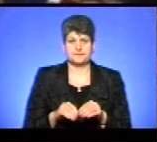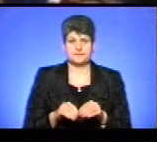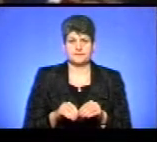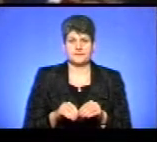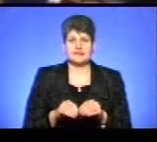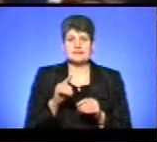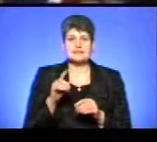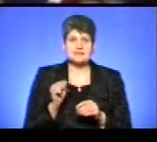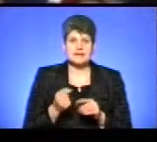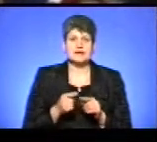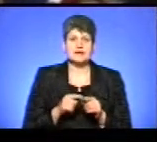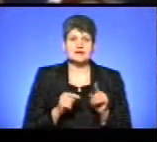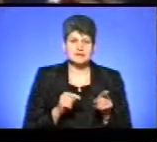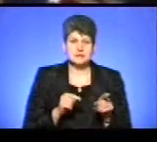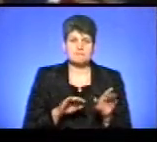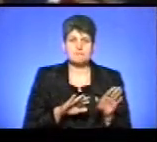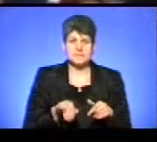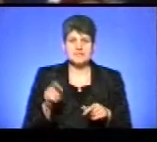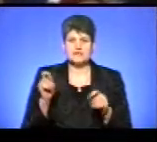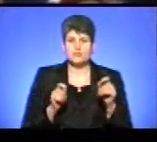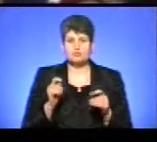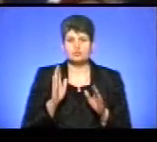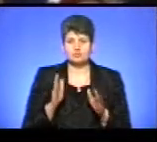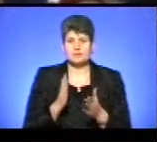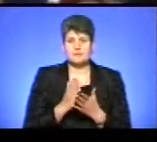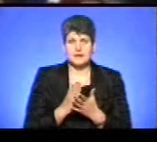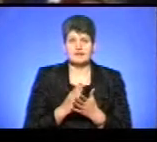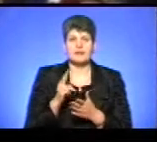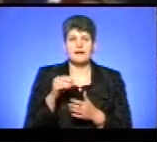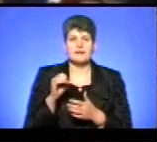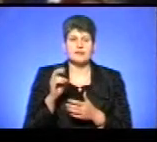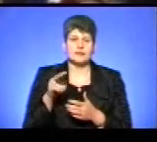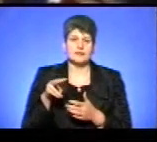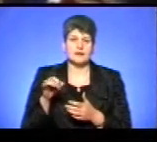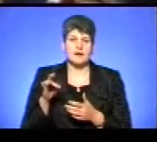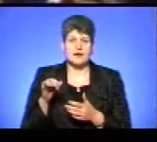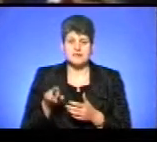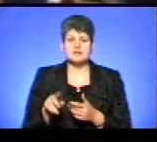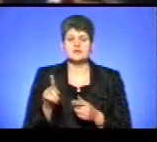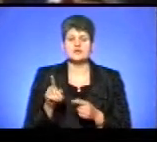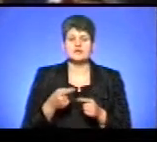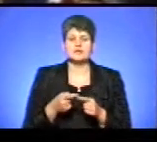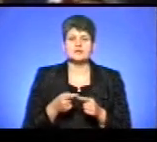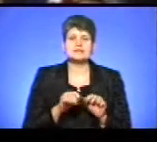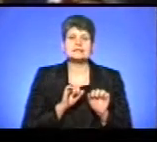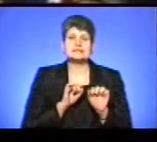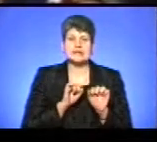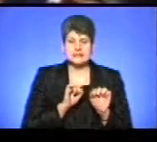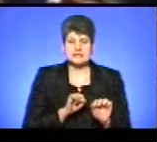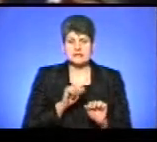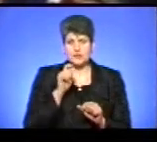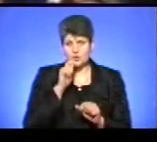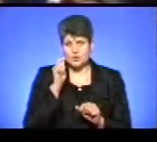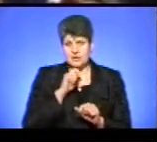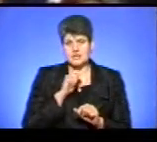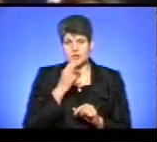За цим, звичайно, що після форуму ми будемо мати декларацію, щоб все-таки захистити